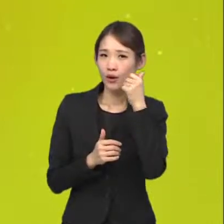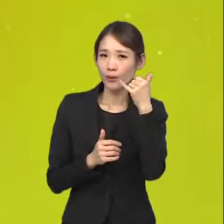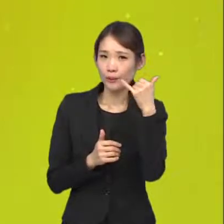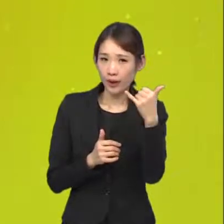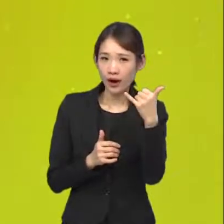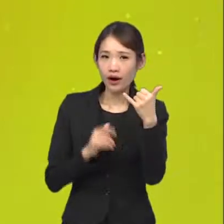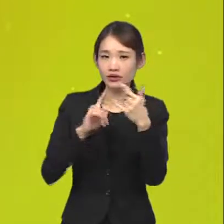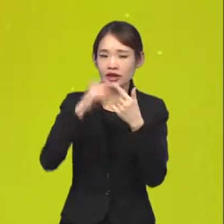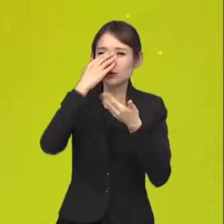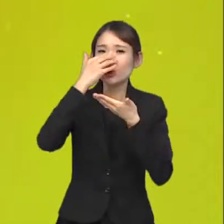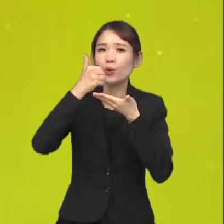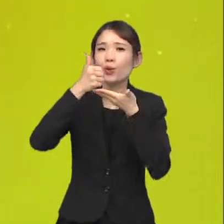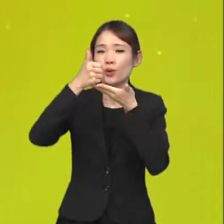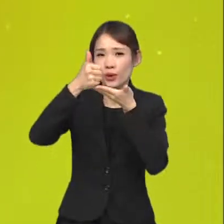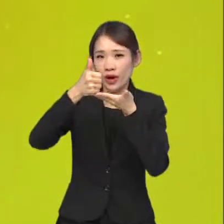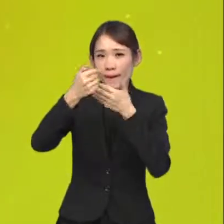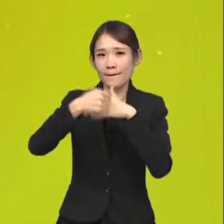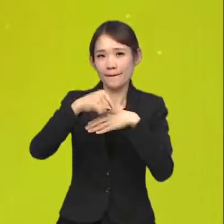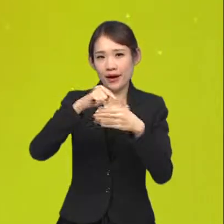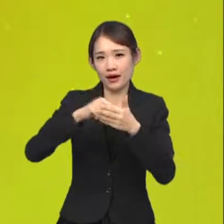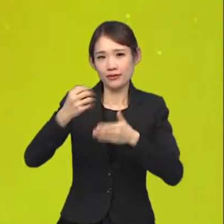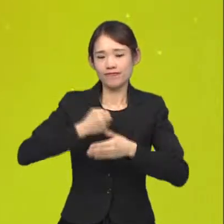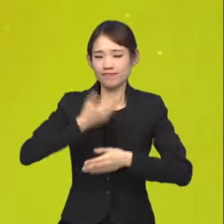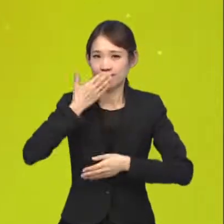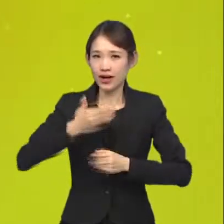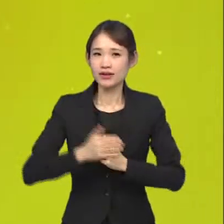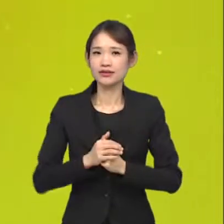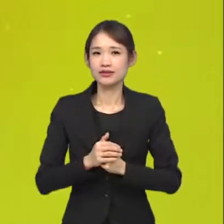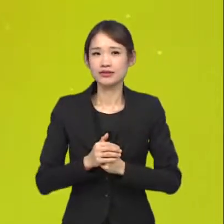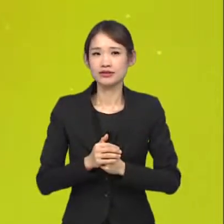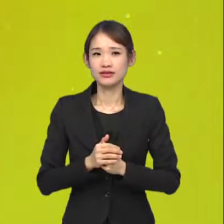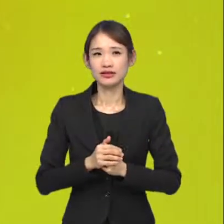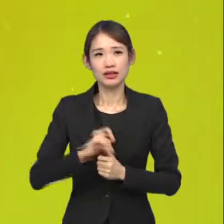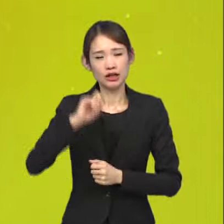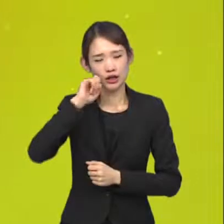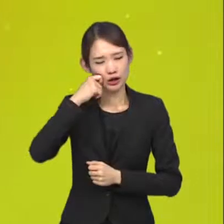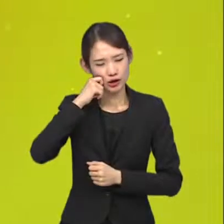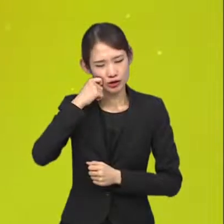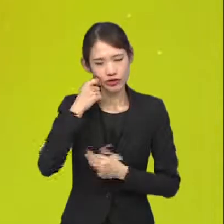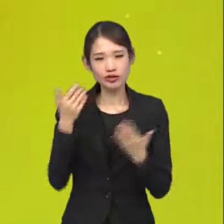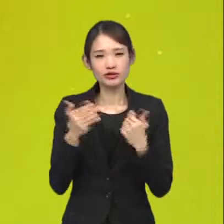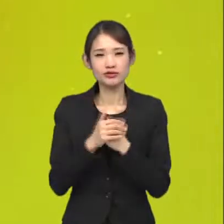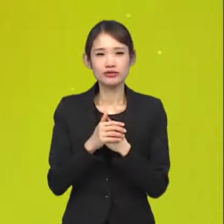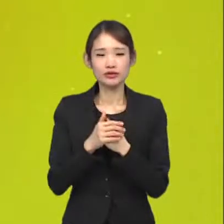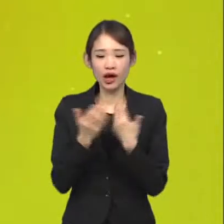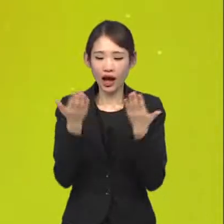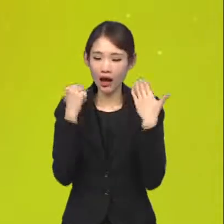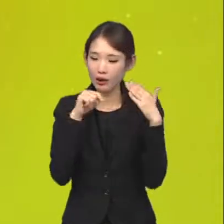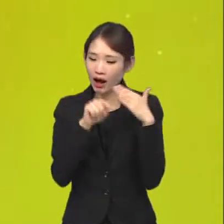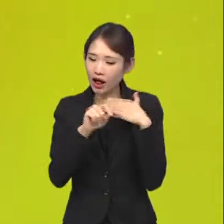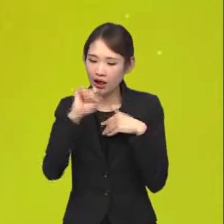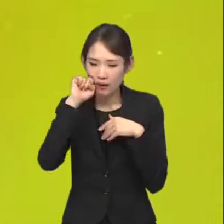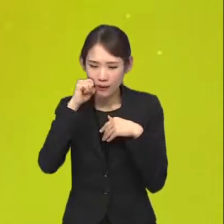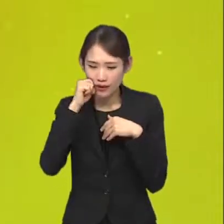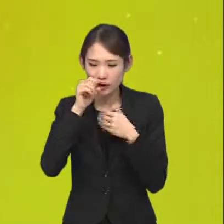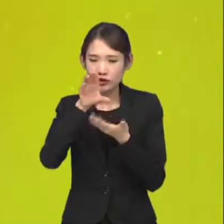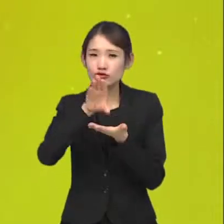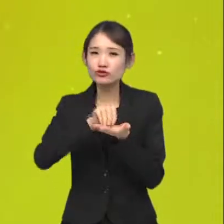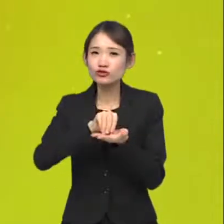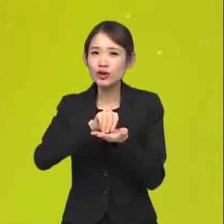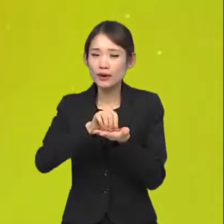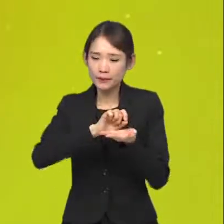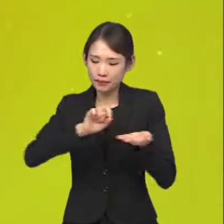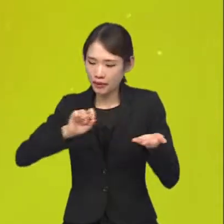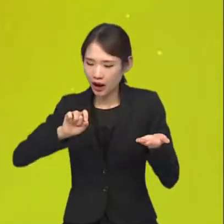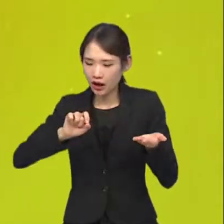존경 팀도 갖게 되요 그러면은 이제 아이들이 그러하기 힘들어하거나 가기 학교 가기 힘들어 하거나 뭐 숙제 라든지 이런 부분